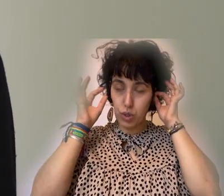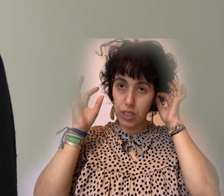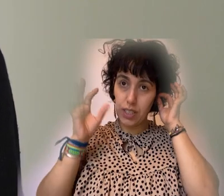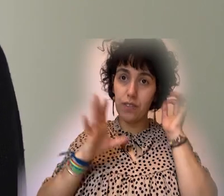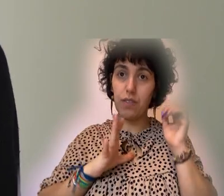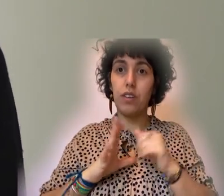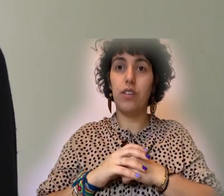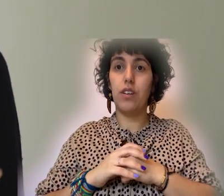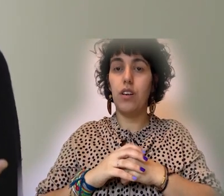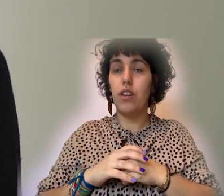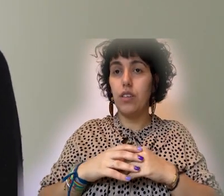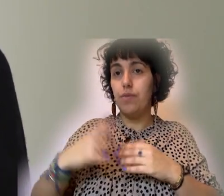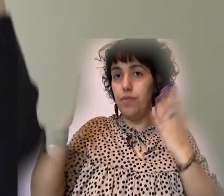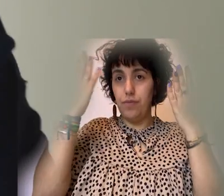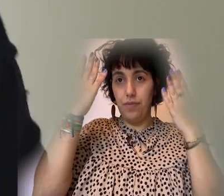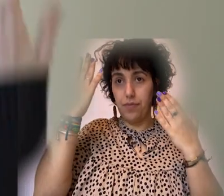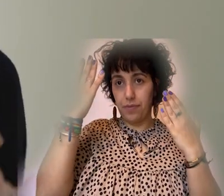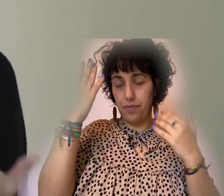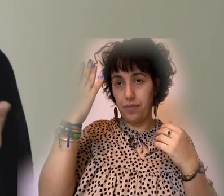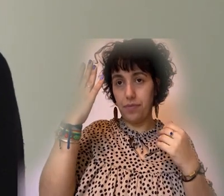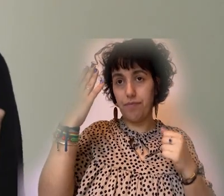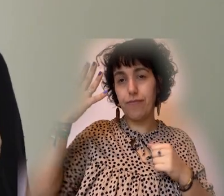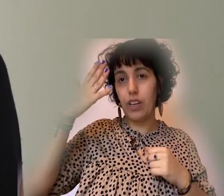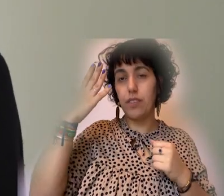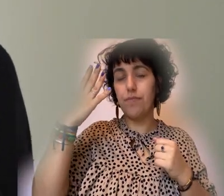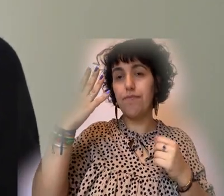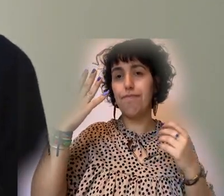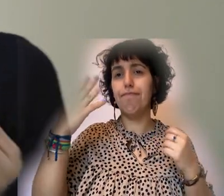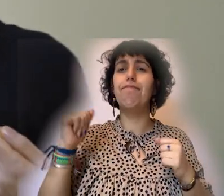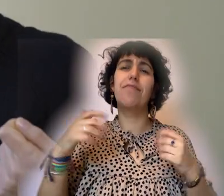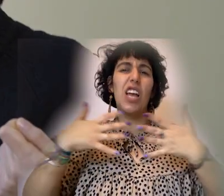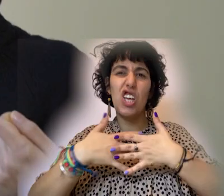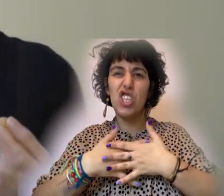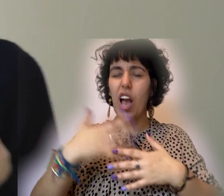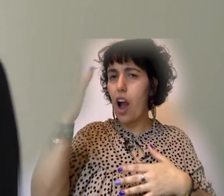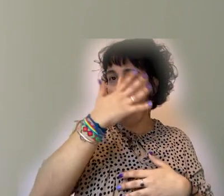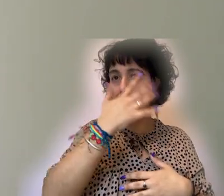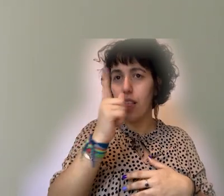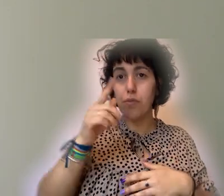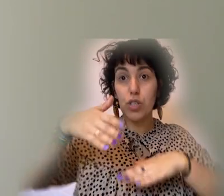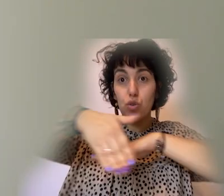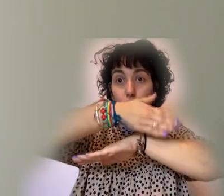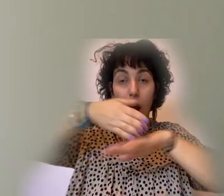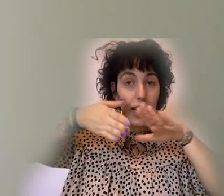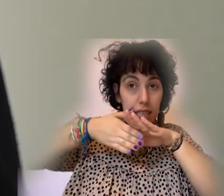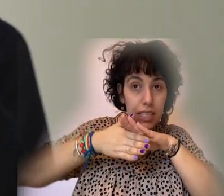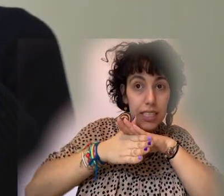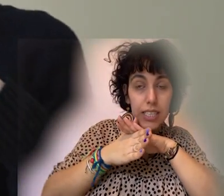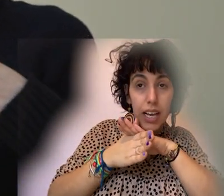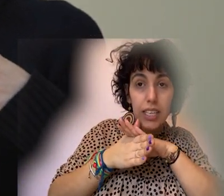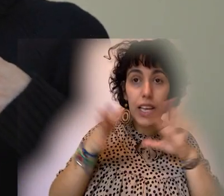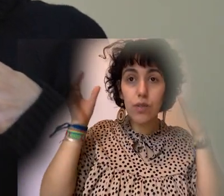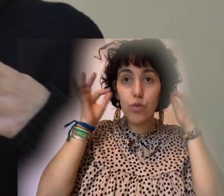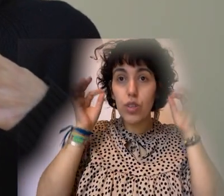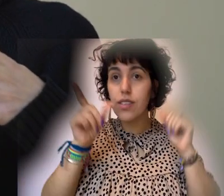sokağa girdiğimizde ve Tedirgin olduğumuzu dinlediğimiz müzik sunabiliyoruz yani hatta sesi bazen daha fazla çeviriyoruz ki